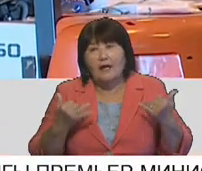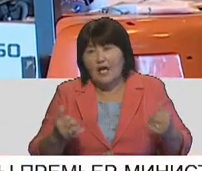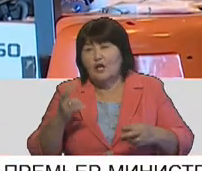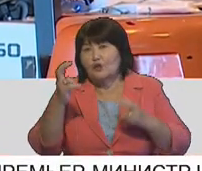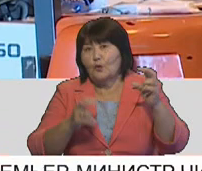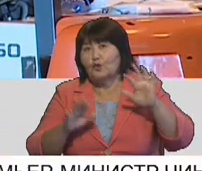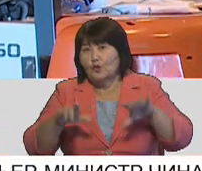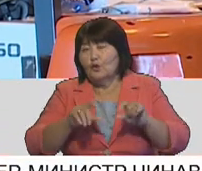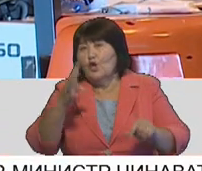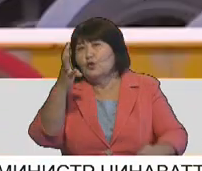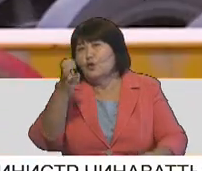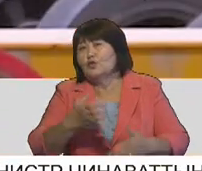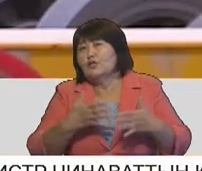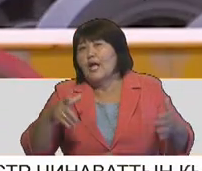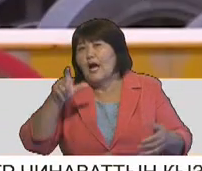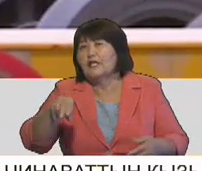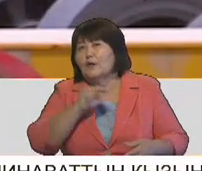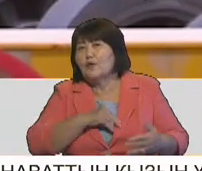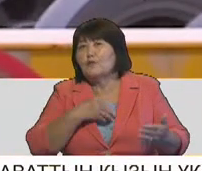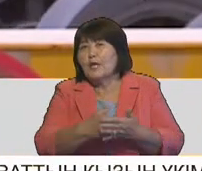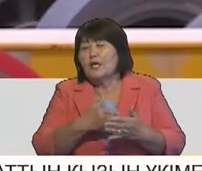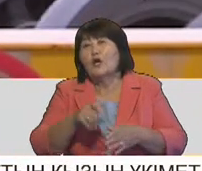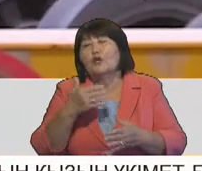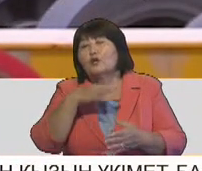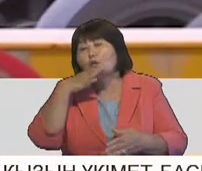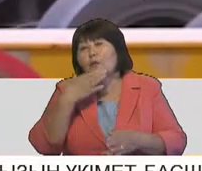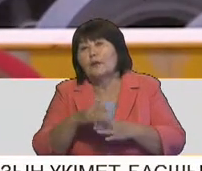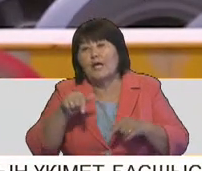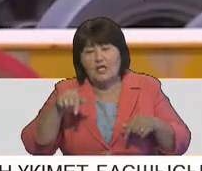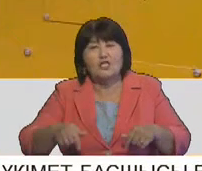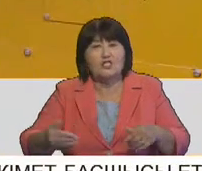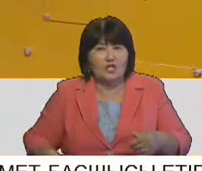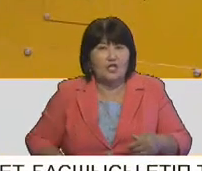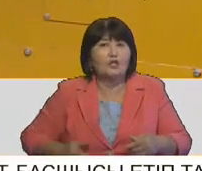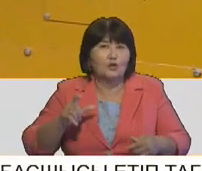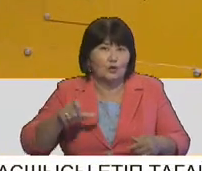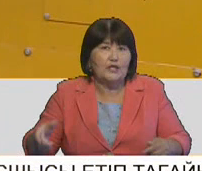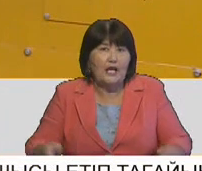өндіріс ошағында 400-дей адам еңбек етеді. Соның басым бөлігі жергілікті